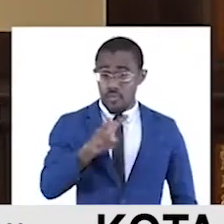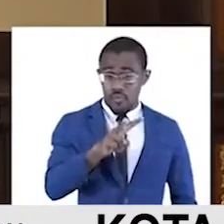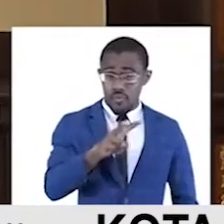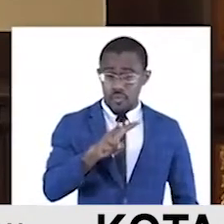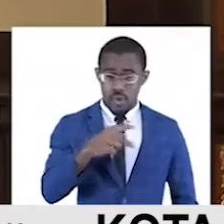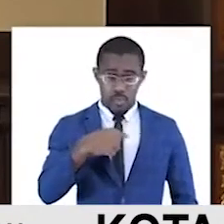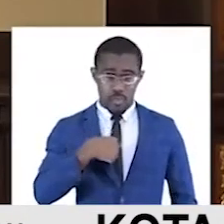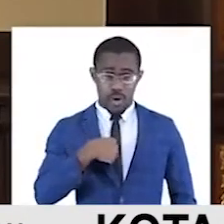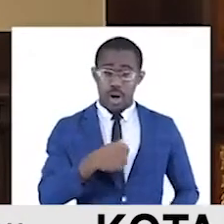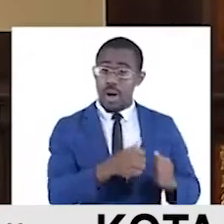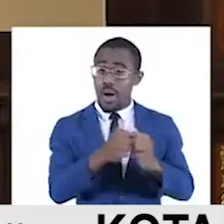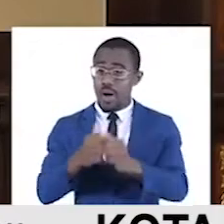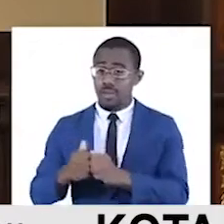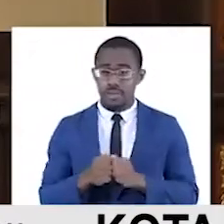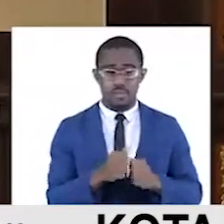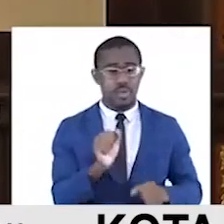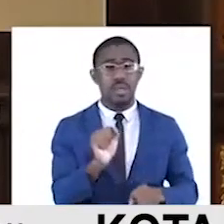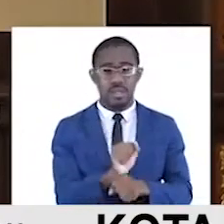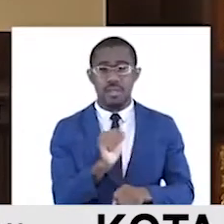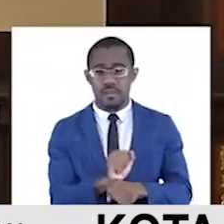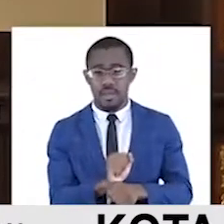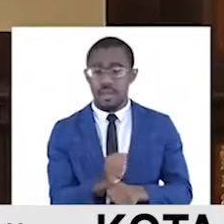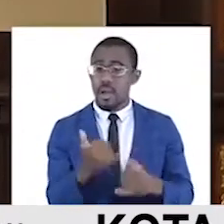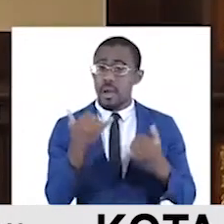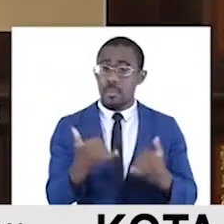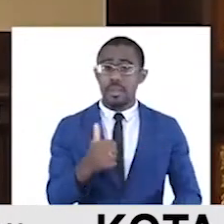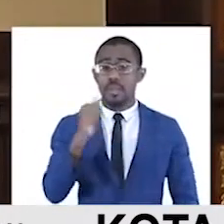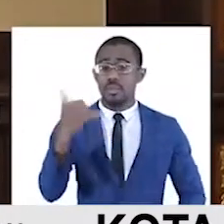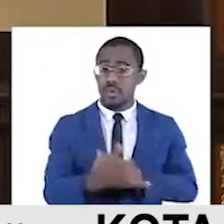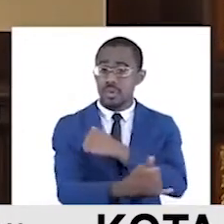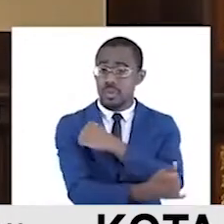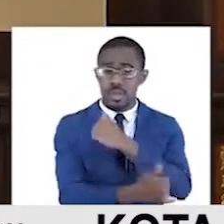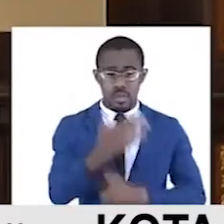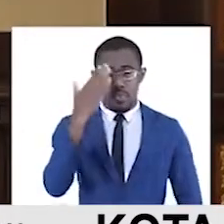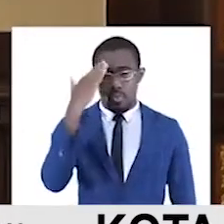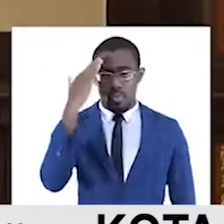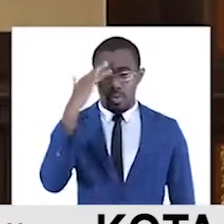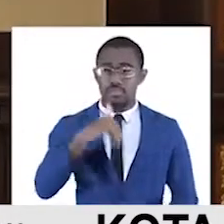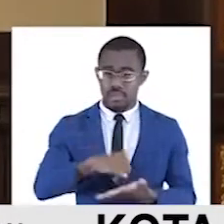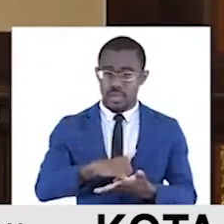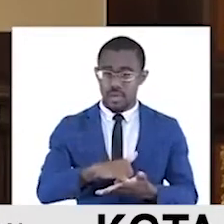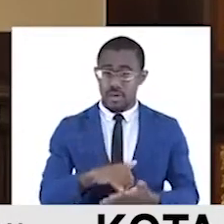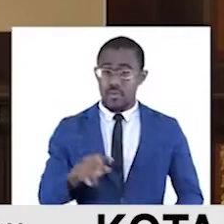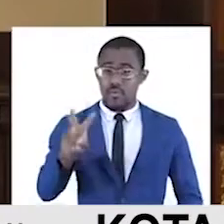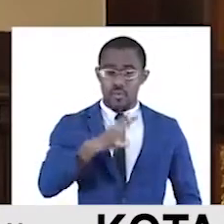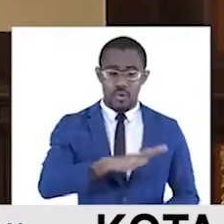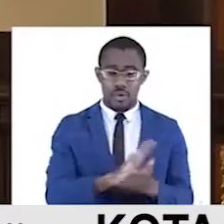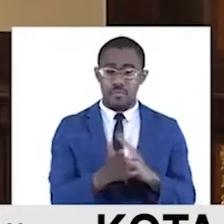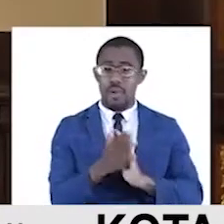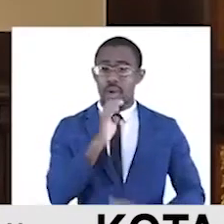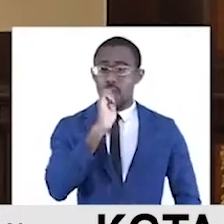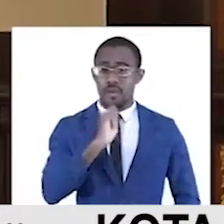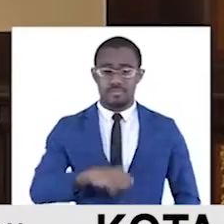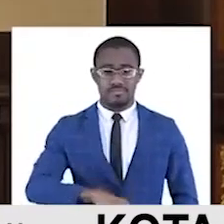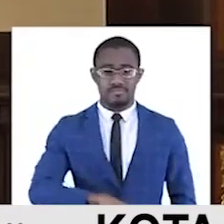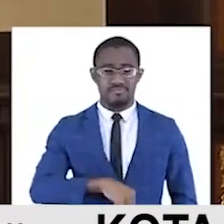te mwango mwa mini mwango na bebombo buche omu ya te miongo. Amosona na mini te mongo mwa mini mwa kuseni ja na bebe mbo bia